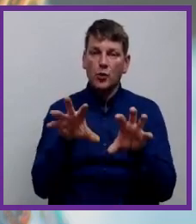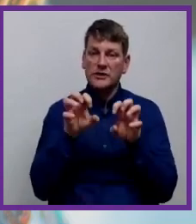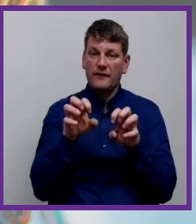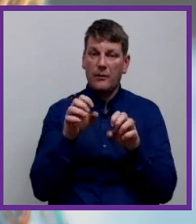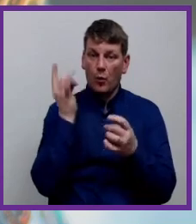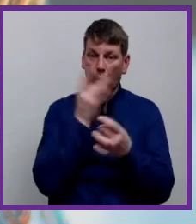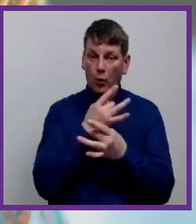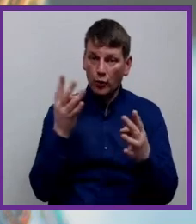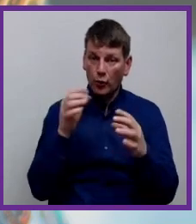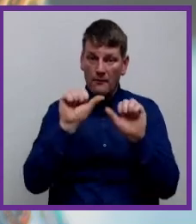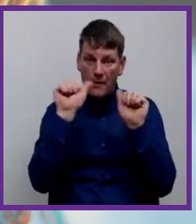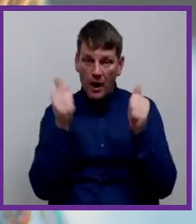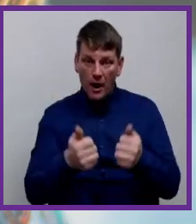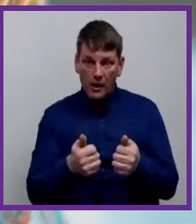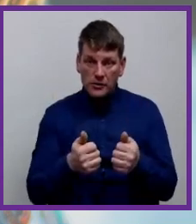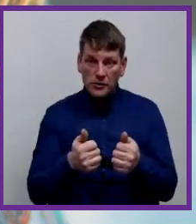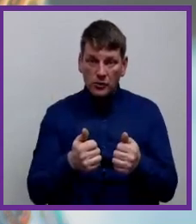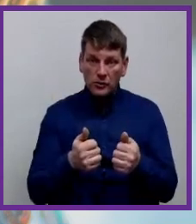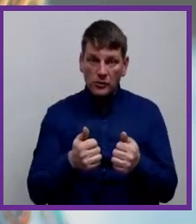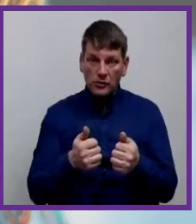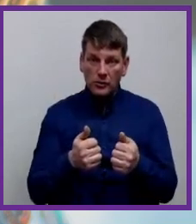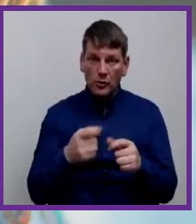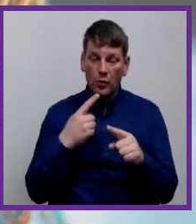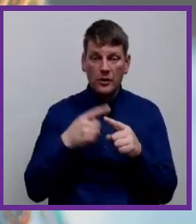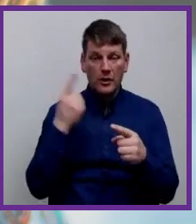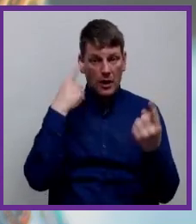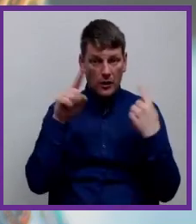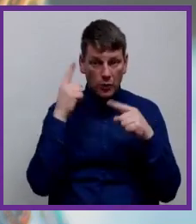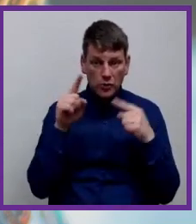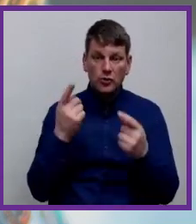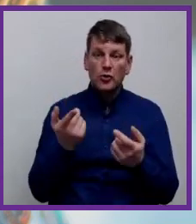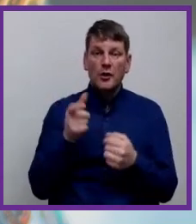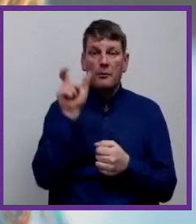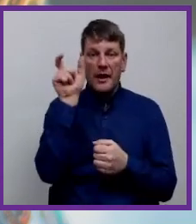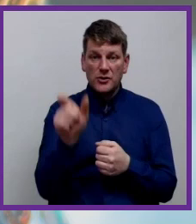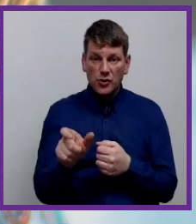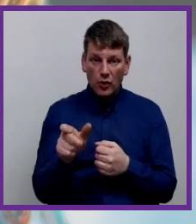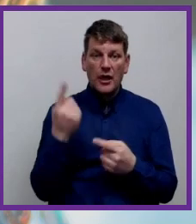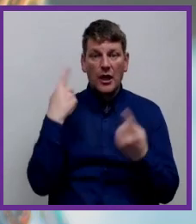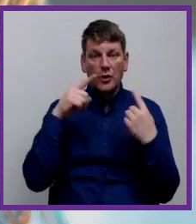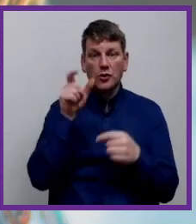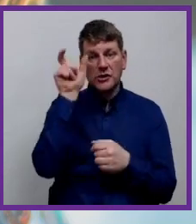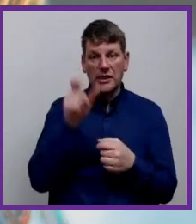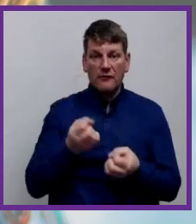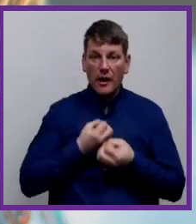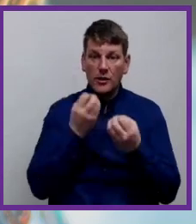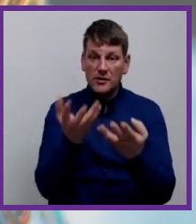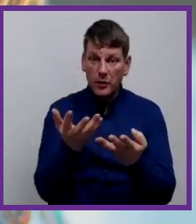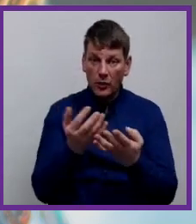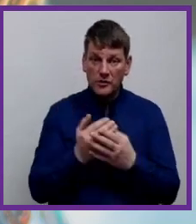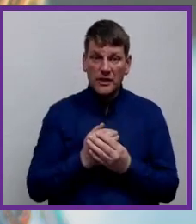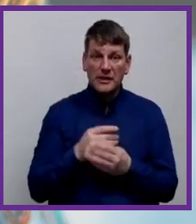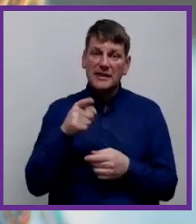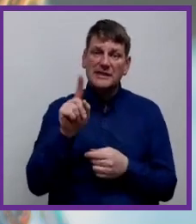kultūru, mākslu un radošās, vai radošo personību, radošo cilvēku izpausmes. Un tas ir